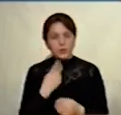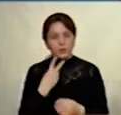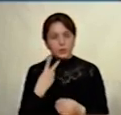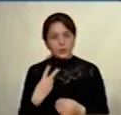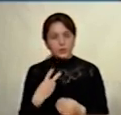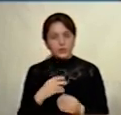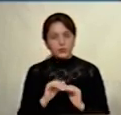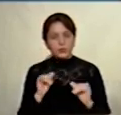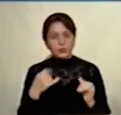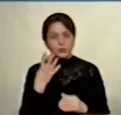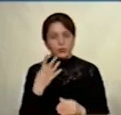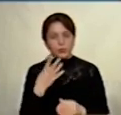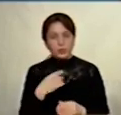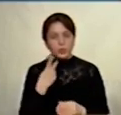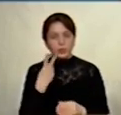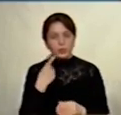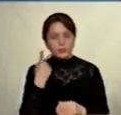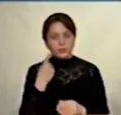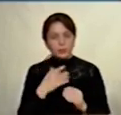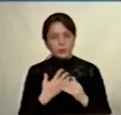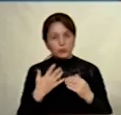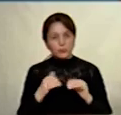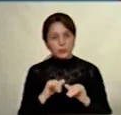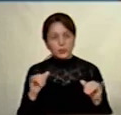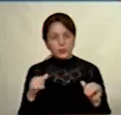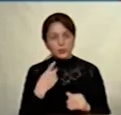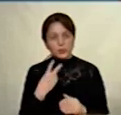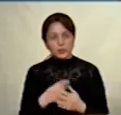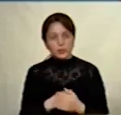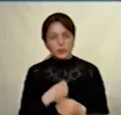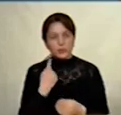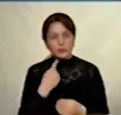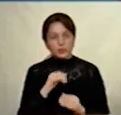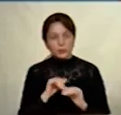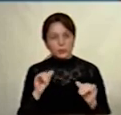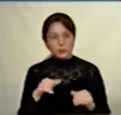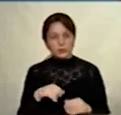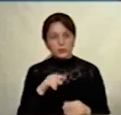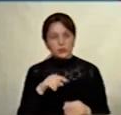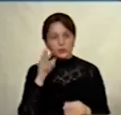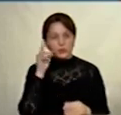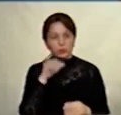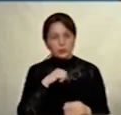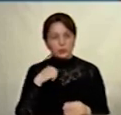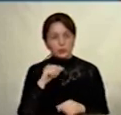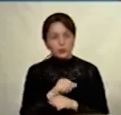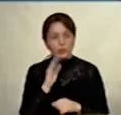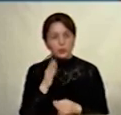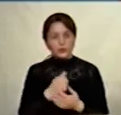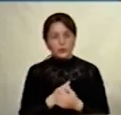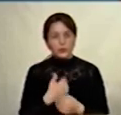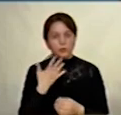ga ko'paytirsak 4, 2 ni 1 ga ko'paytirsak 2. 1 ga ko'paytirsak shu sonlarni o'zi hosil bo'ladi.